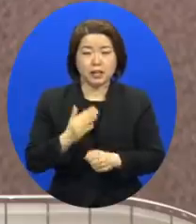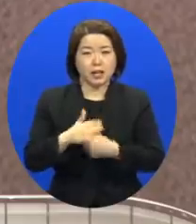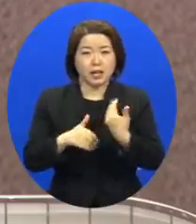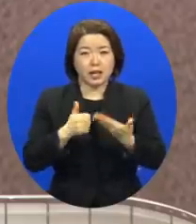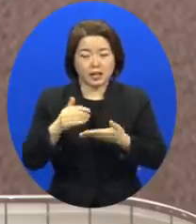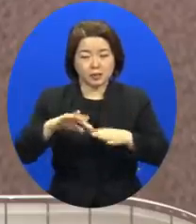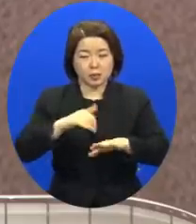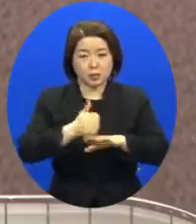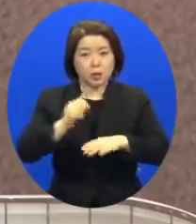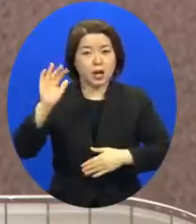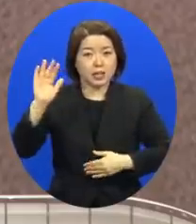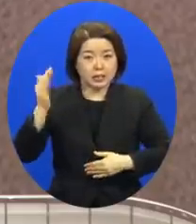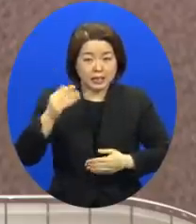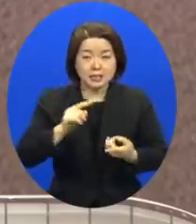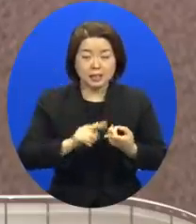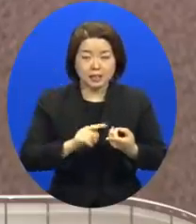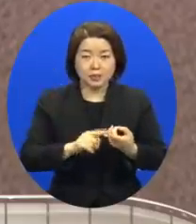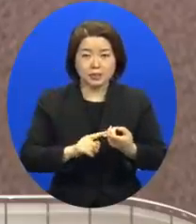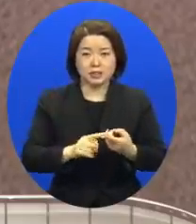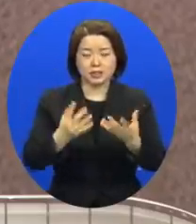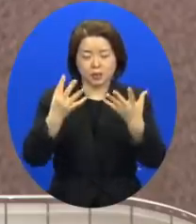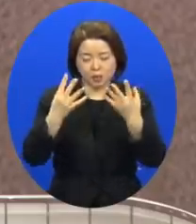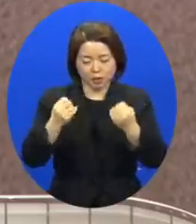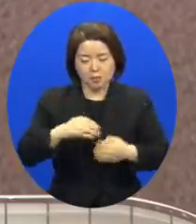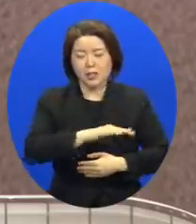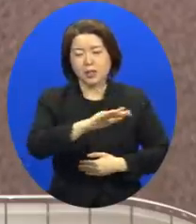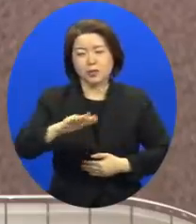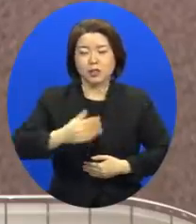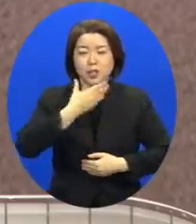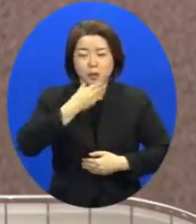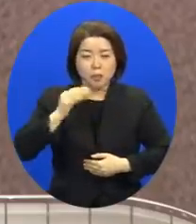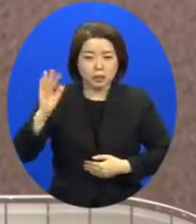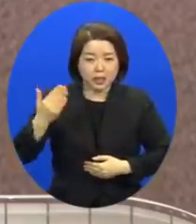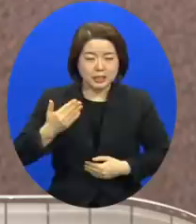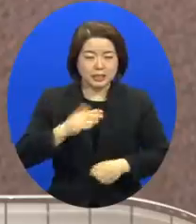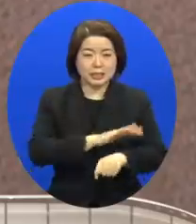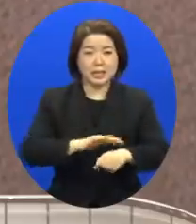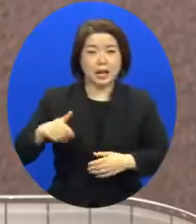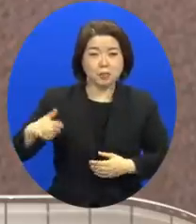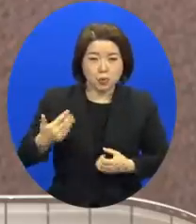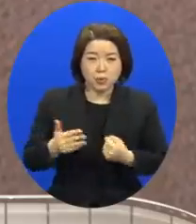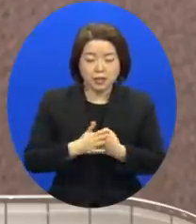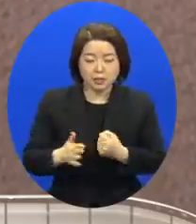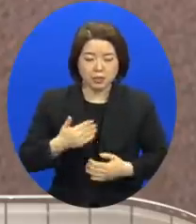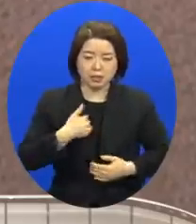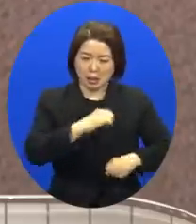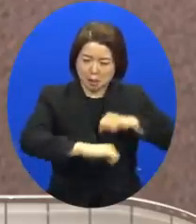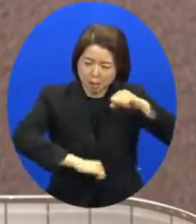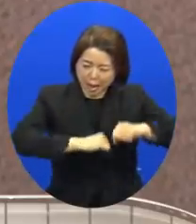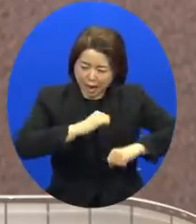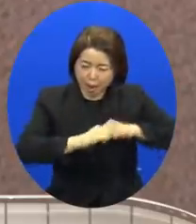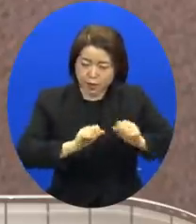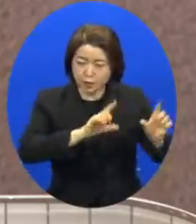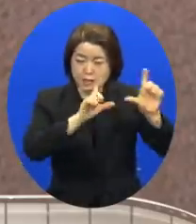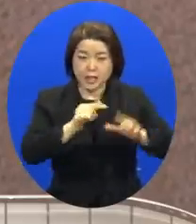왕이 되신다는 것이 얼마나 우리에게 복된 지를 알지 못하기 때문에 자기 마음대로 살지 못하는 것 하나를 부담스럽게